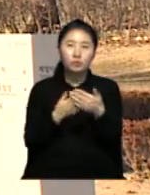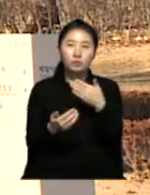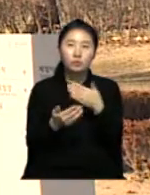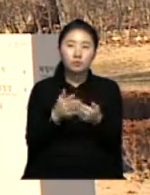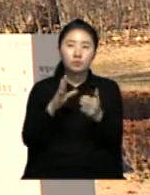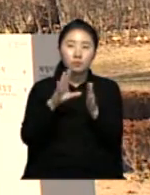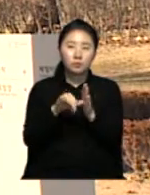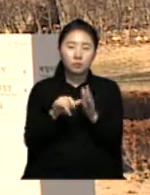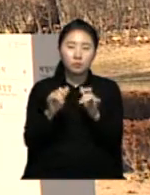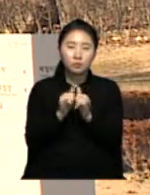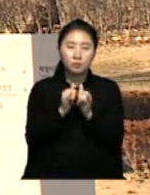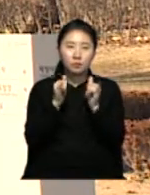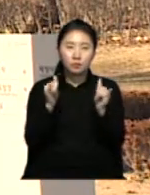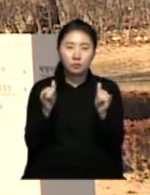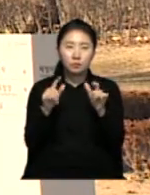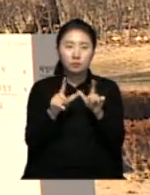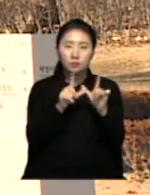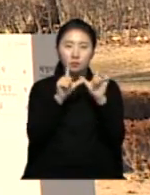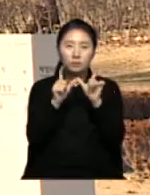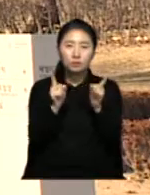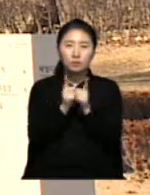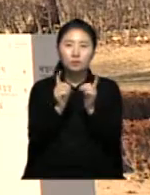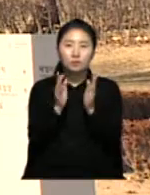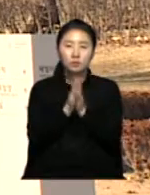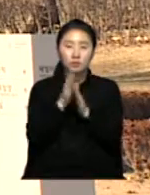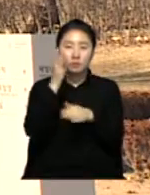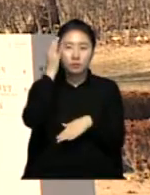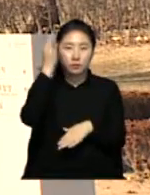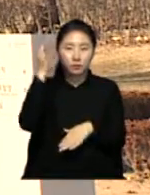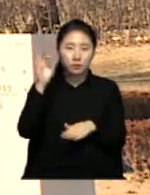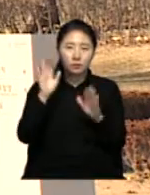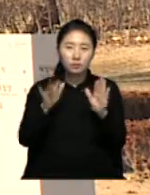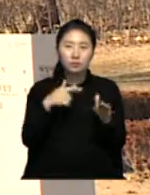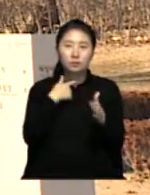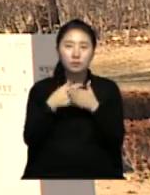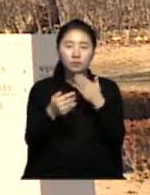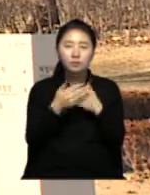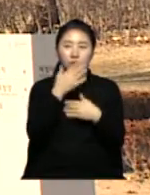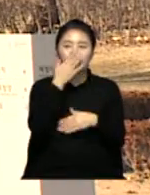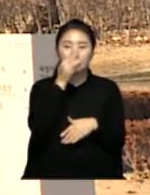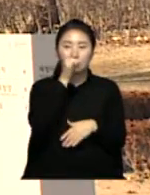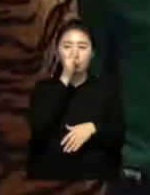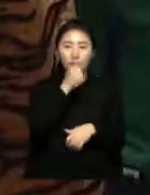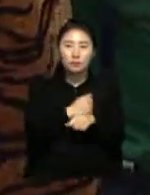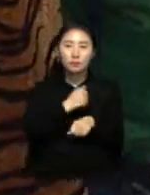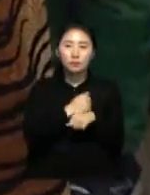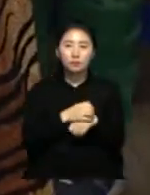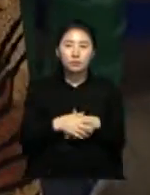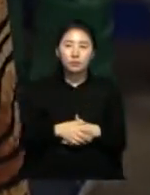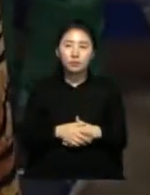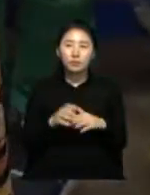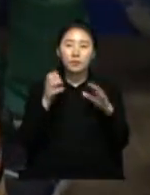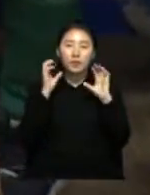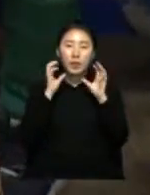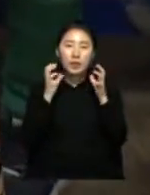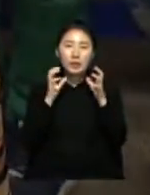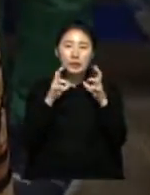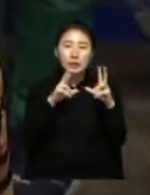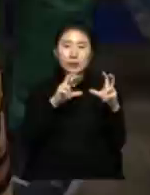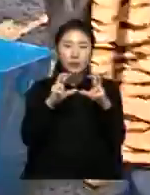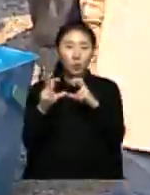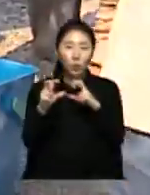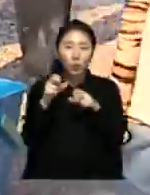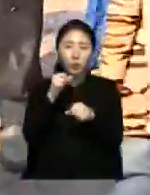그 시대 사람들의 어떤 생활상을 직접 상상하고 체험할 수 있게 만든 프로그램입니다. 아이들은 지푸로